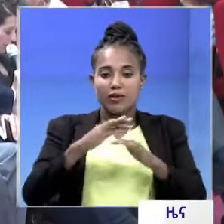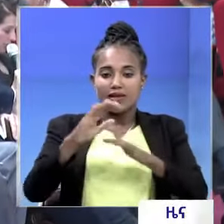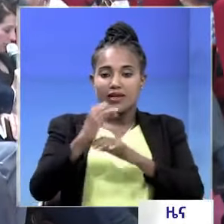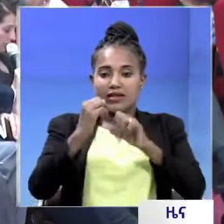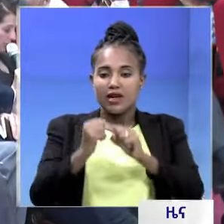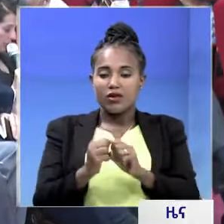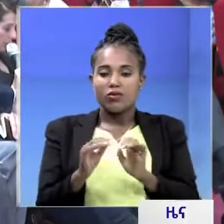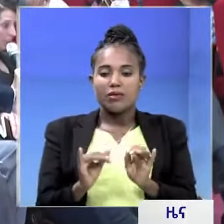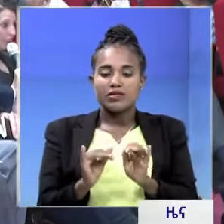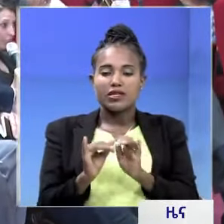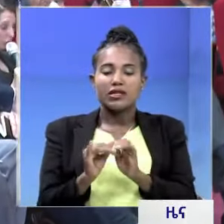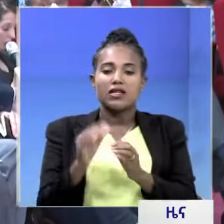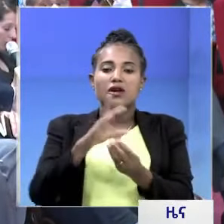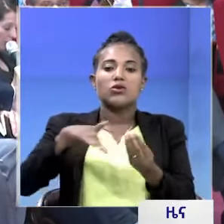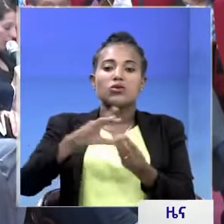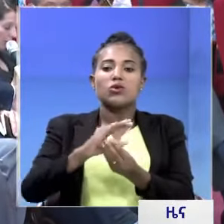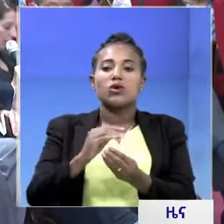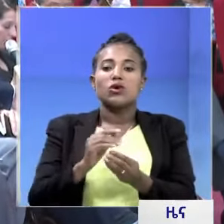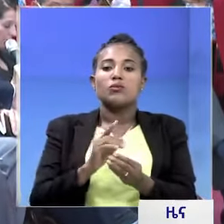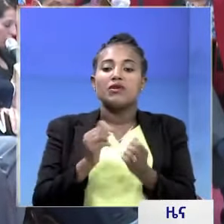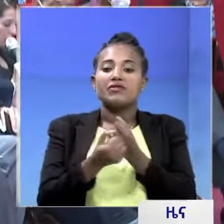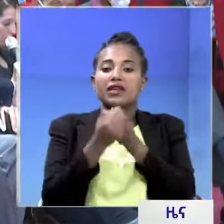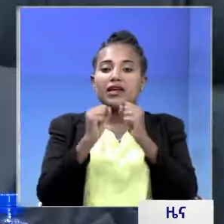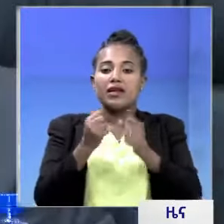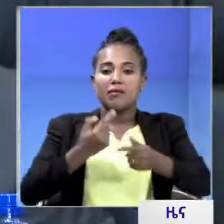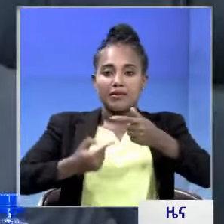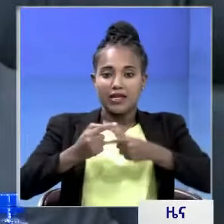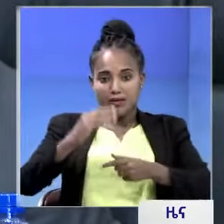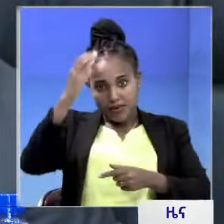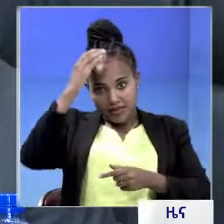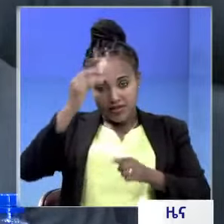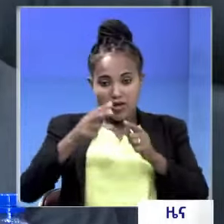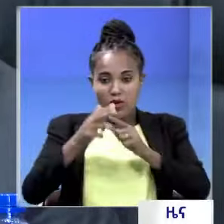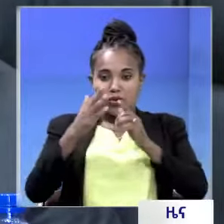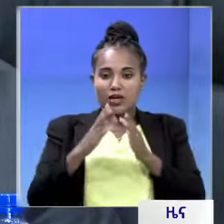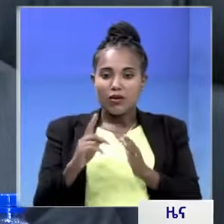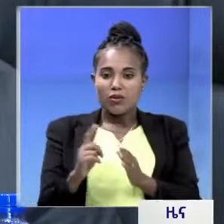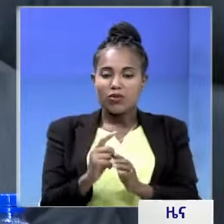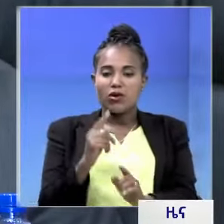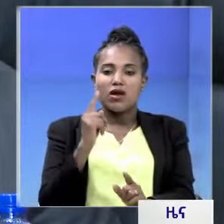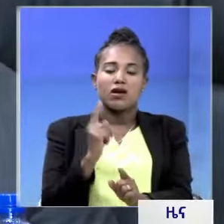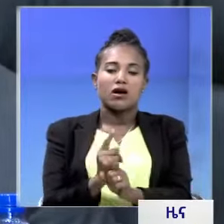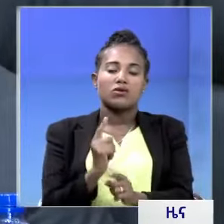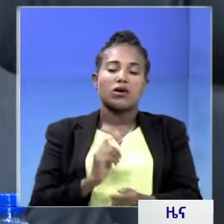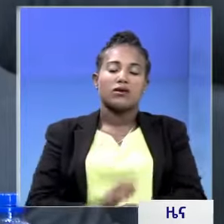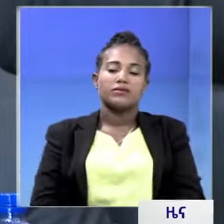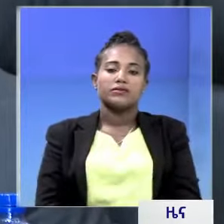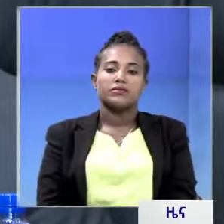ተጠናክሮ በማስቀጠል ለክልሉ ሁነኛ መፍትሄ ለማምጣት መንግስት ቁርጠኛ መሆኑን ማረጋግጧል።